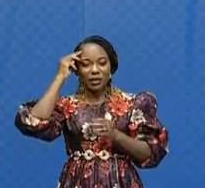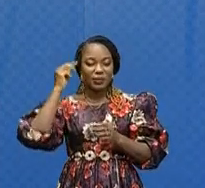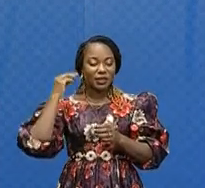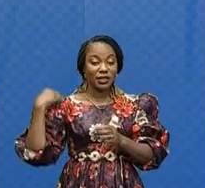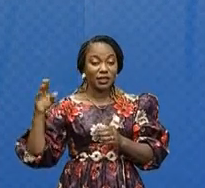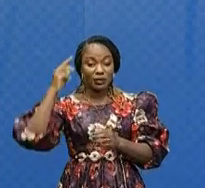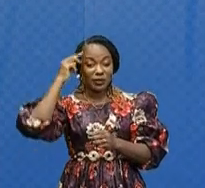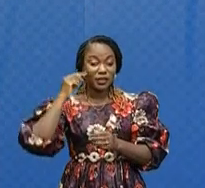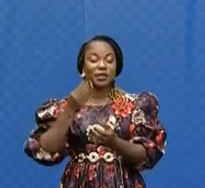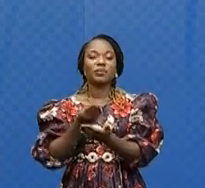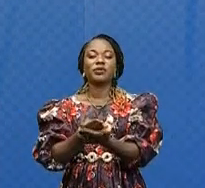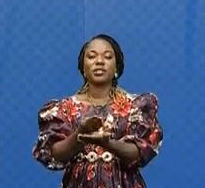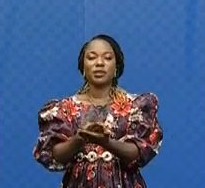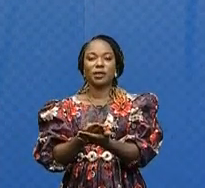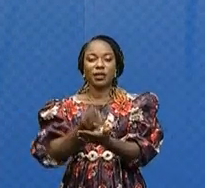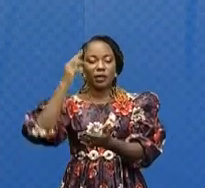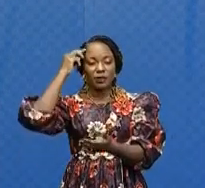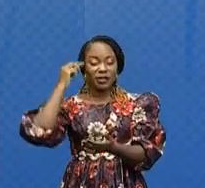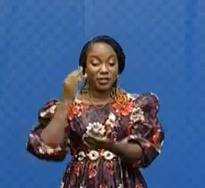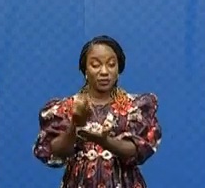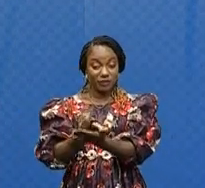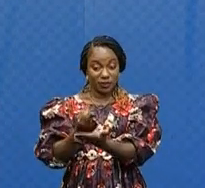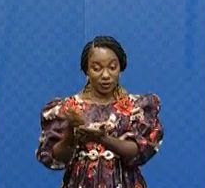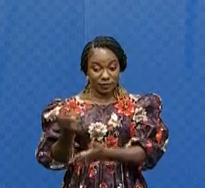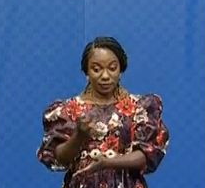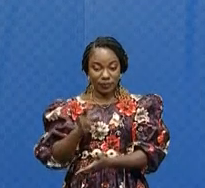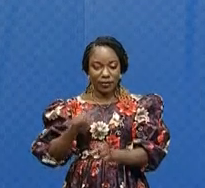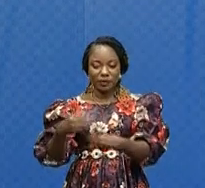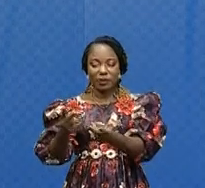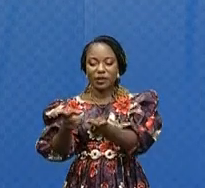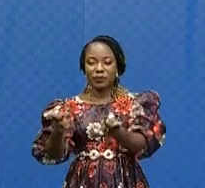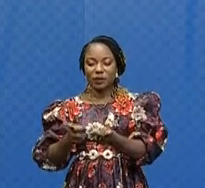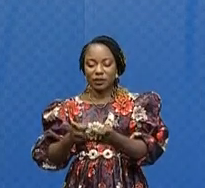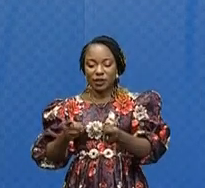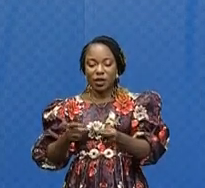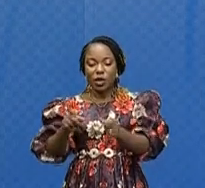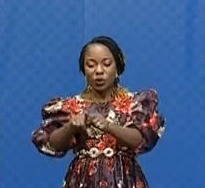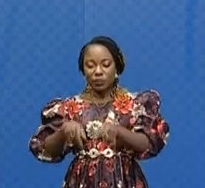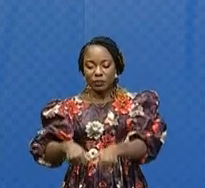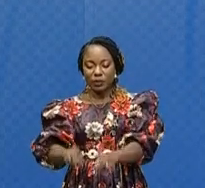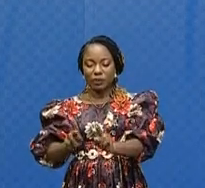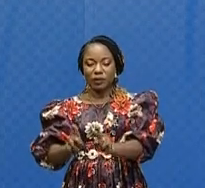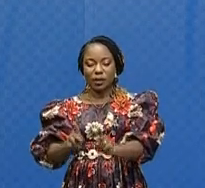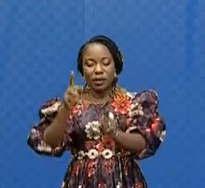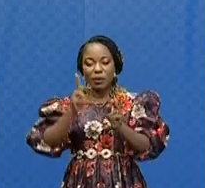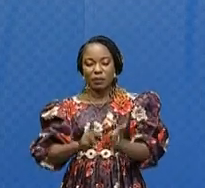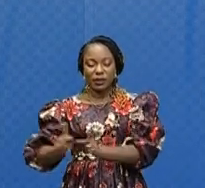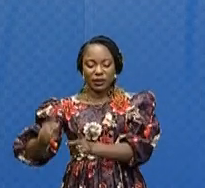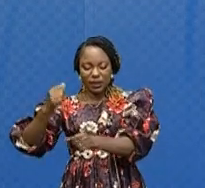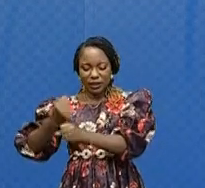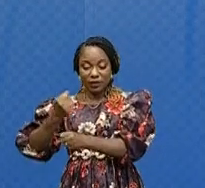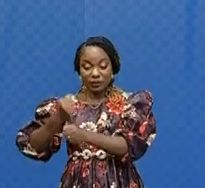d'État, ministre du Budget et le ministre des Finances de mettre en place un dispositif permanent au cours de cet